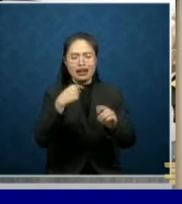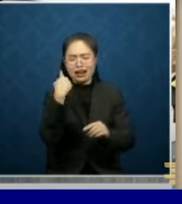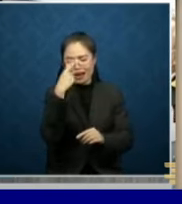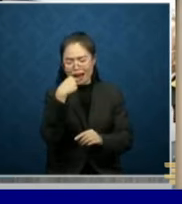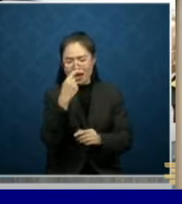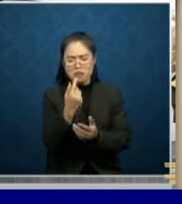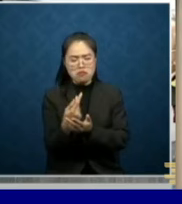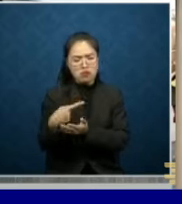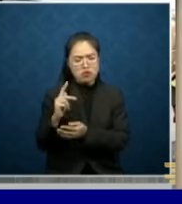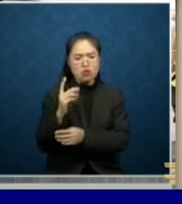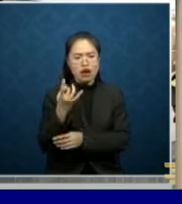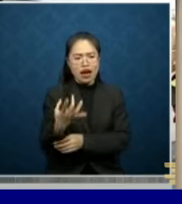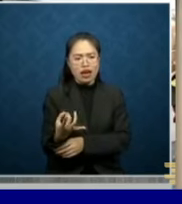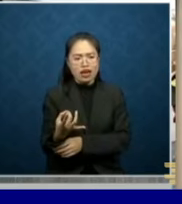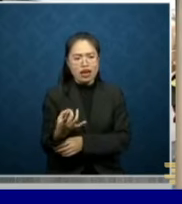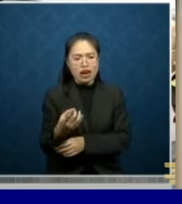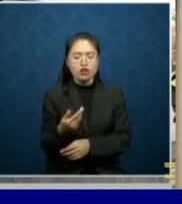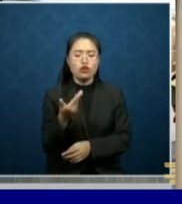สรีอีก4นาทีนะครับ